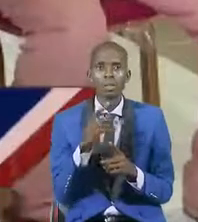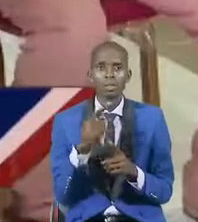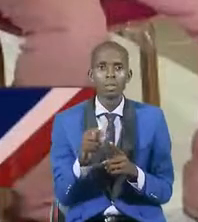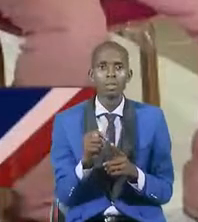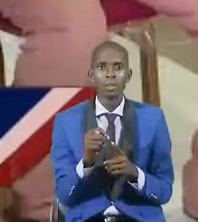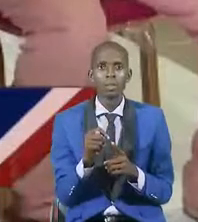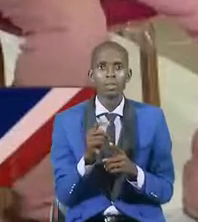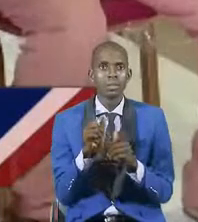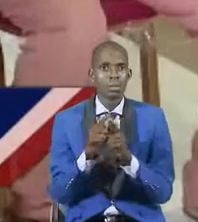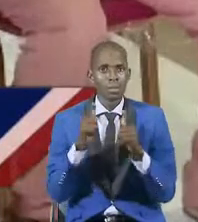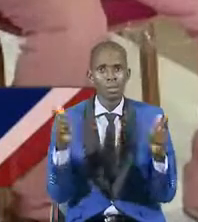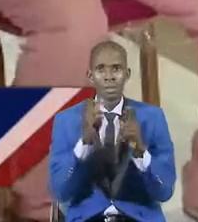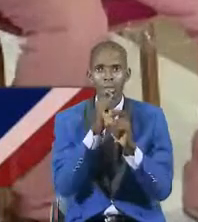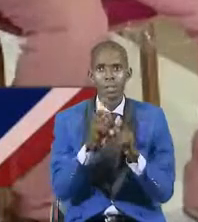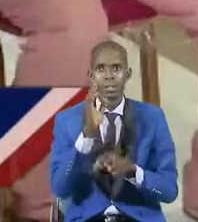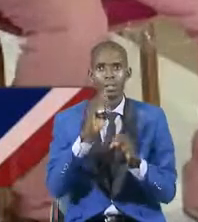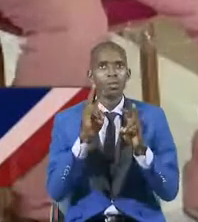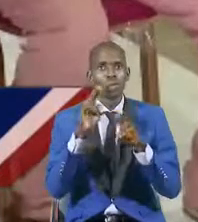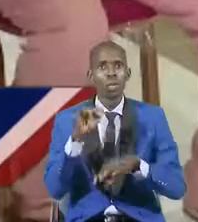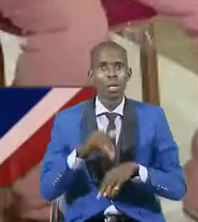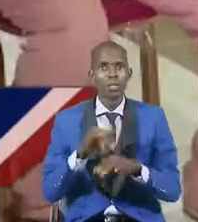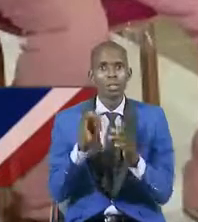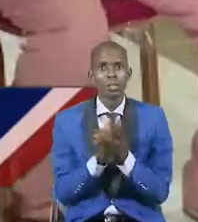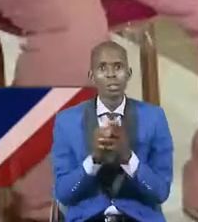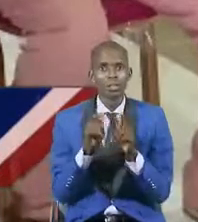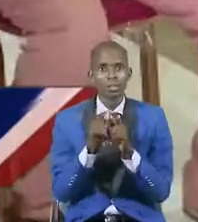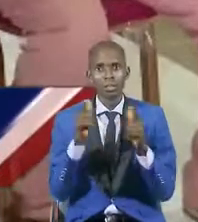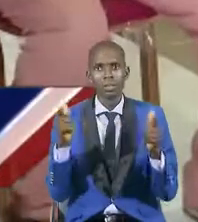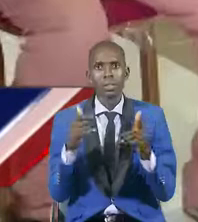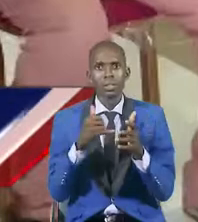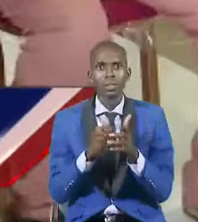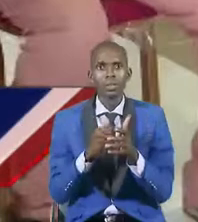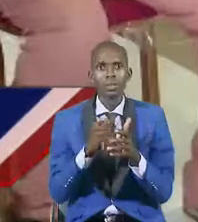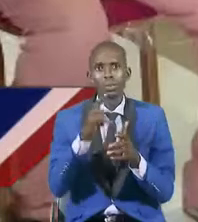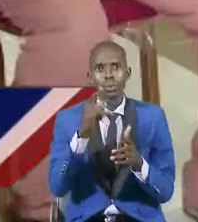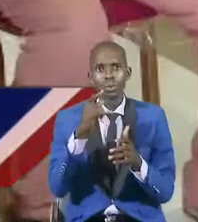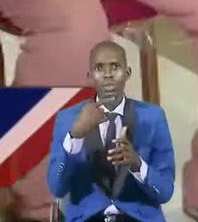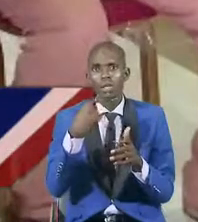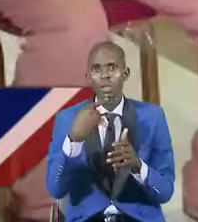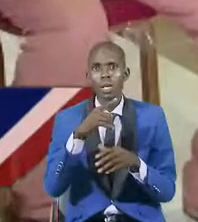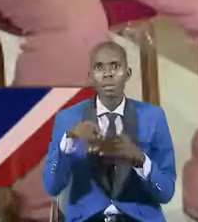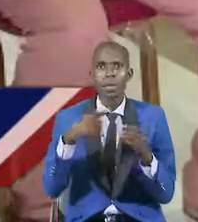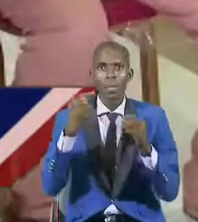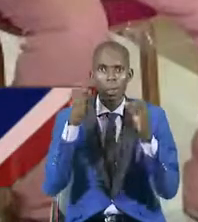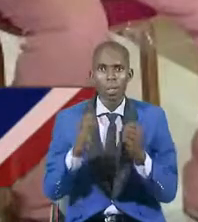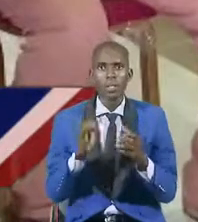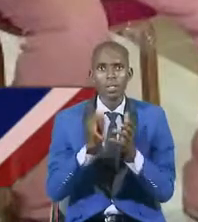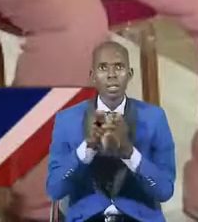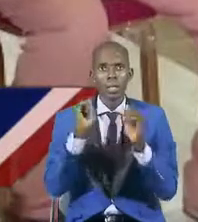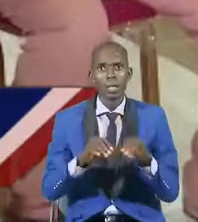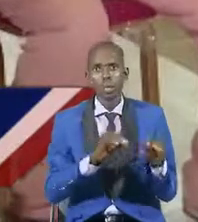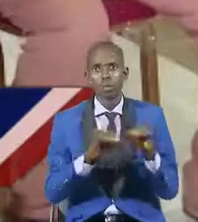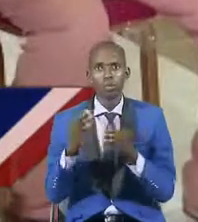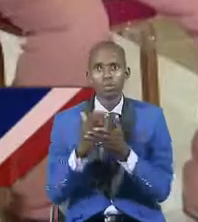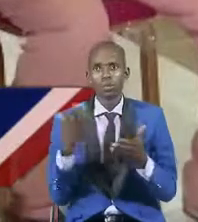dons de puissance ou les dons dynamiques. Quand on parle de dons de dynamique, des dons dynamiques, on parle de dons de